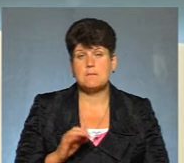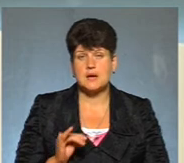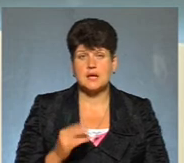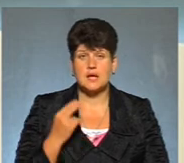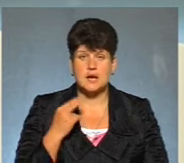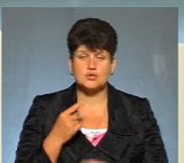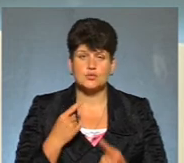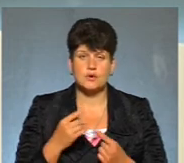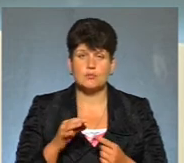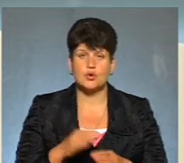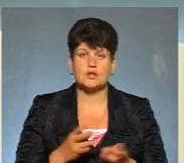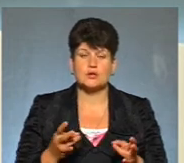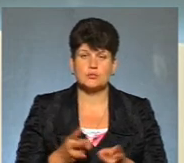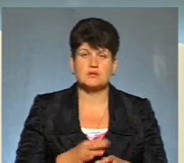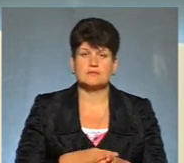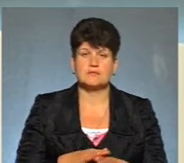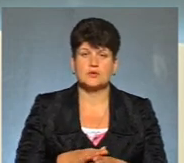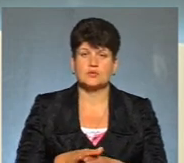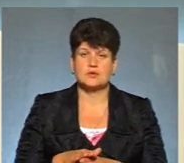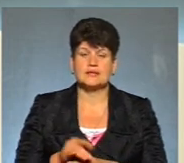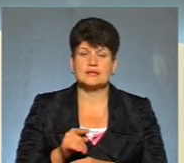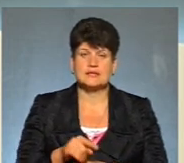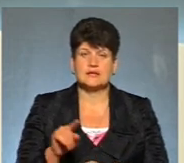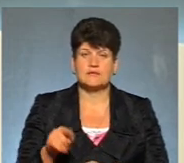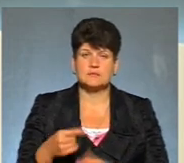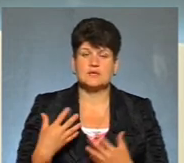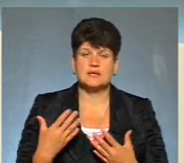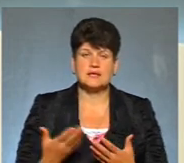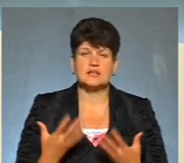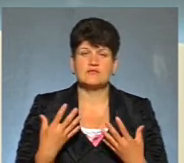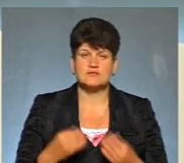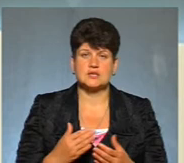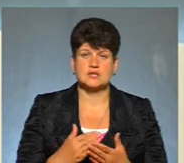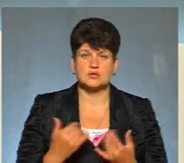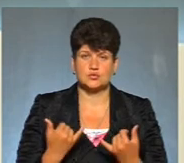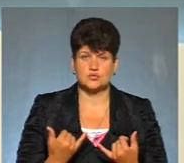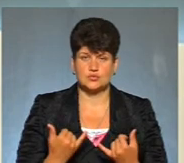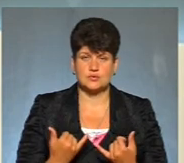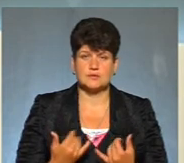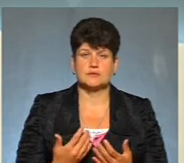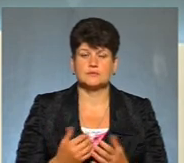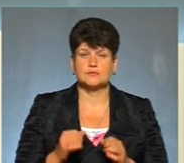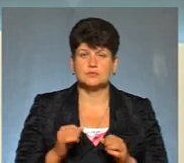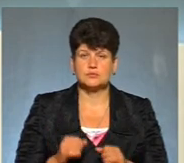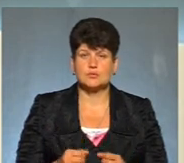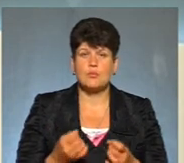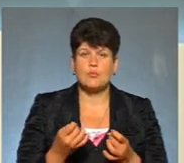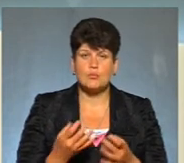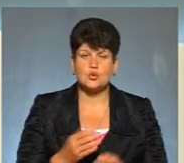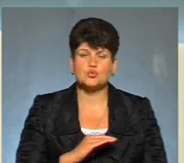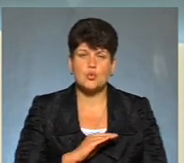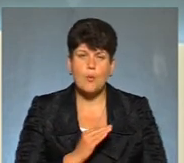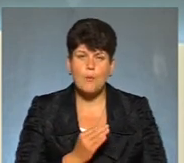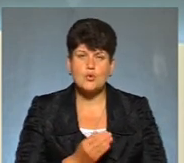про необхідність дотримання тих вимог, які вже є на сьогодні. Очевидно, що просто